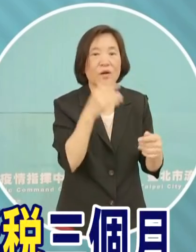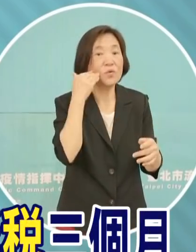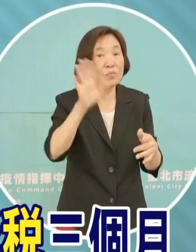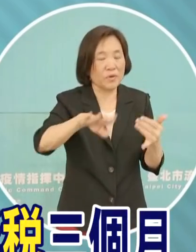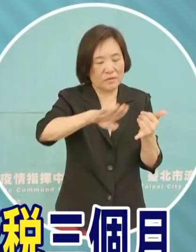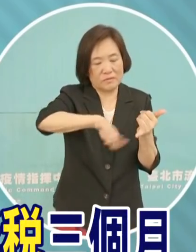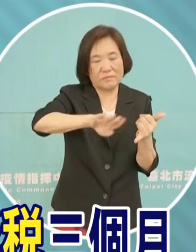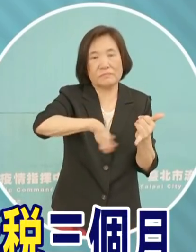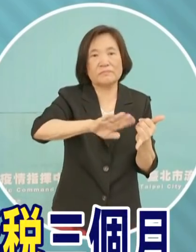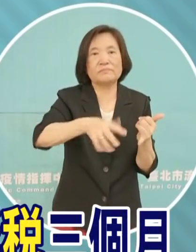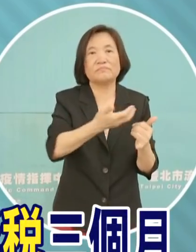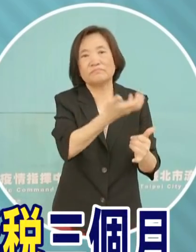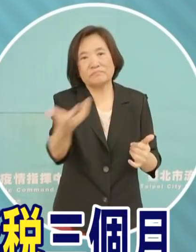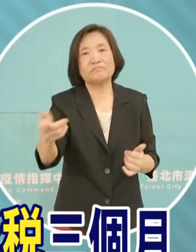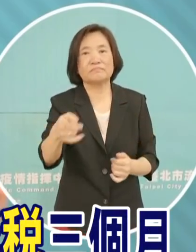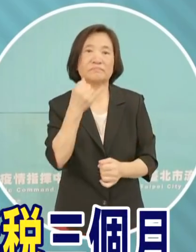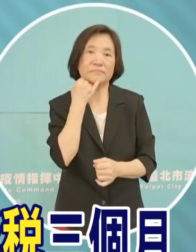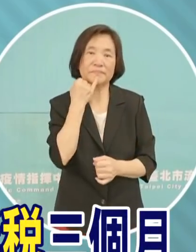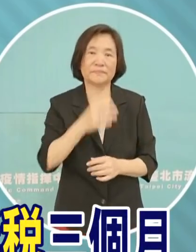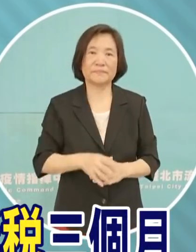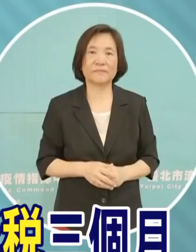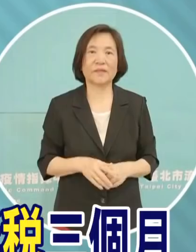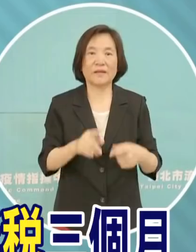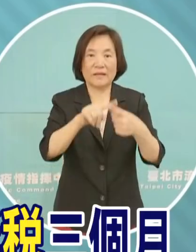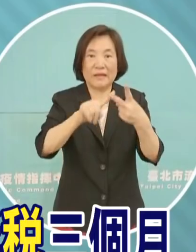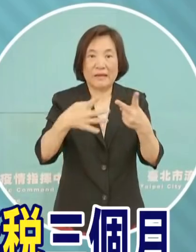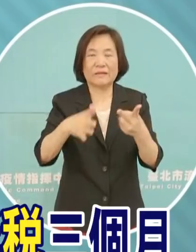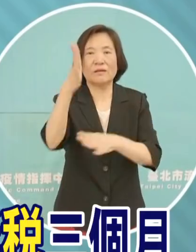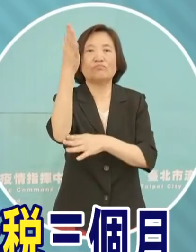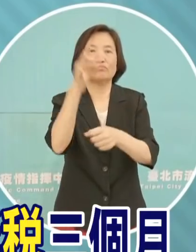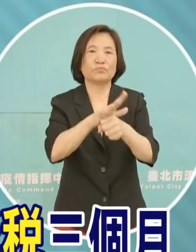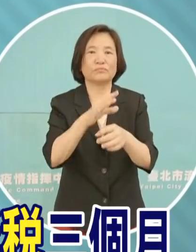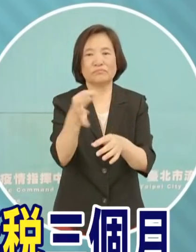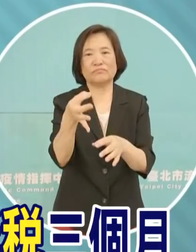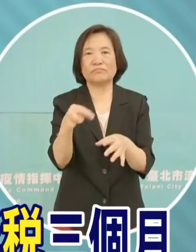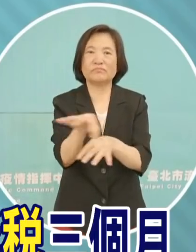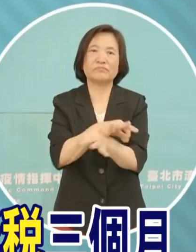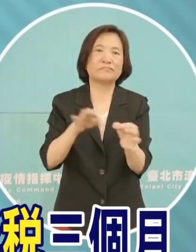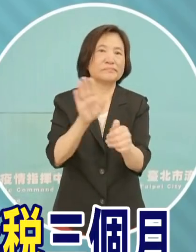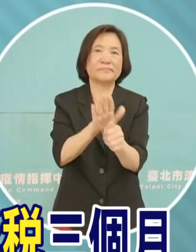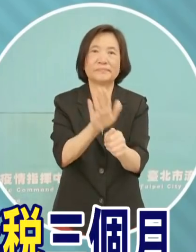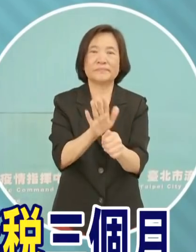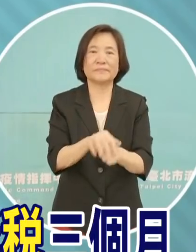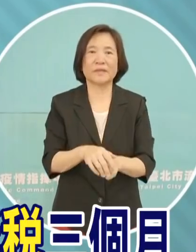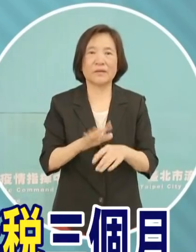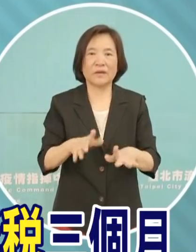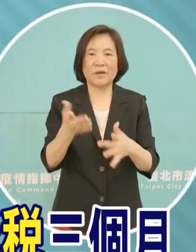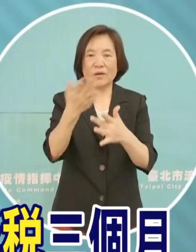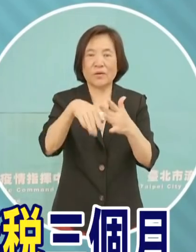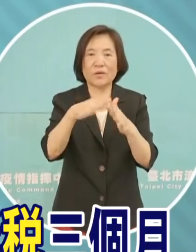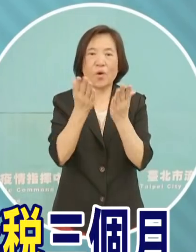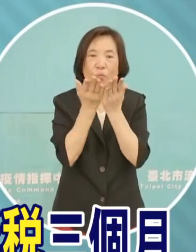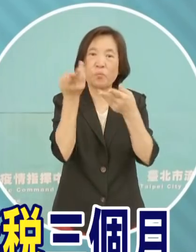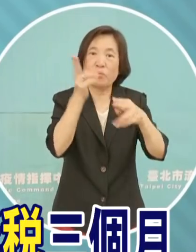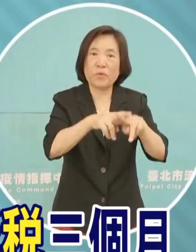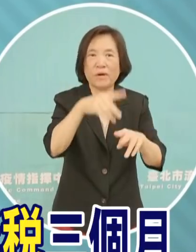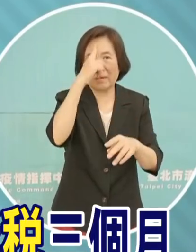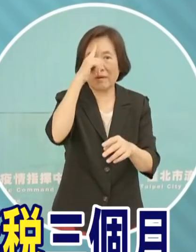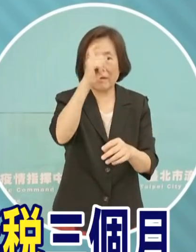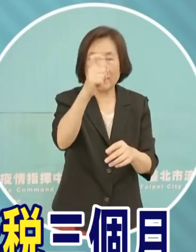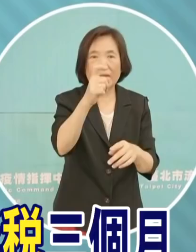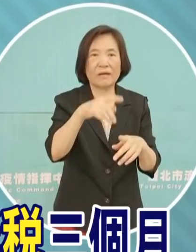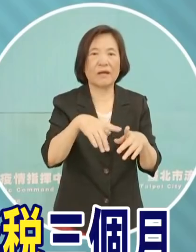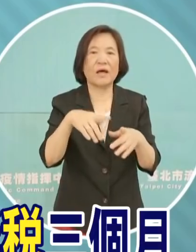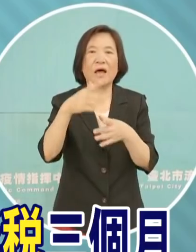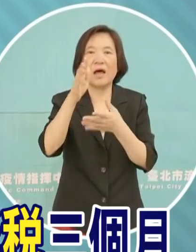另外一个大家很关心那个纾困哦，因为到现在已经停课10天了哦，那夜市啊、餐厅